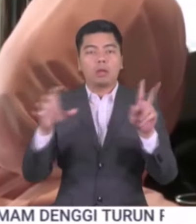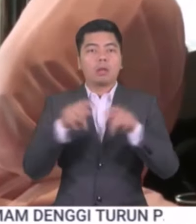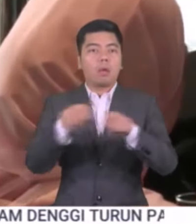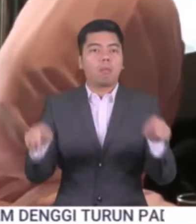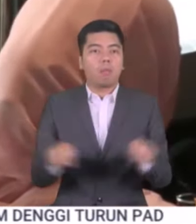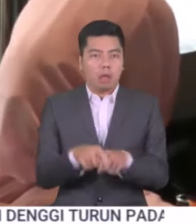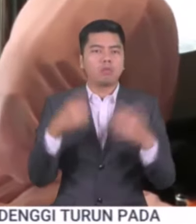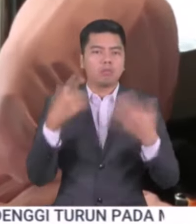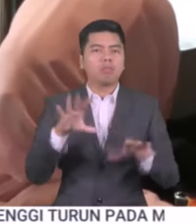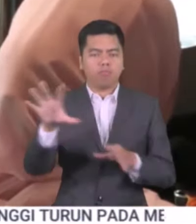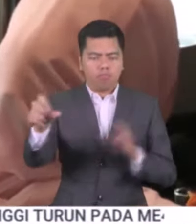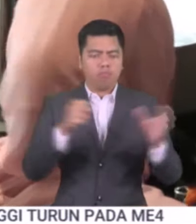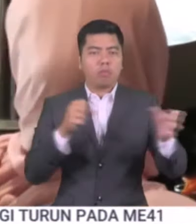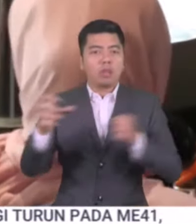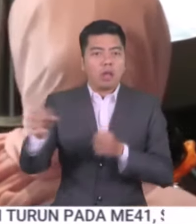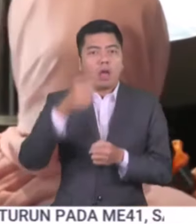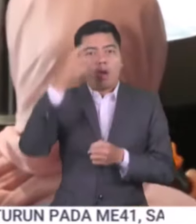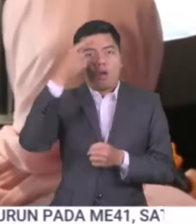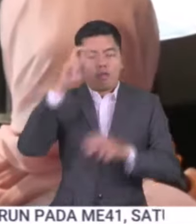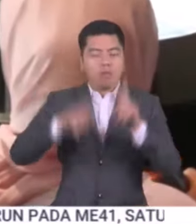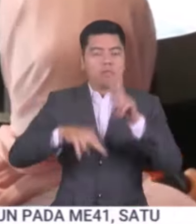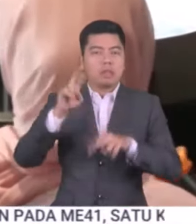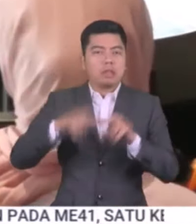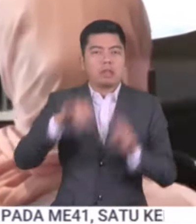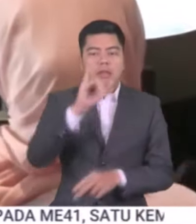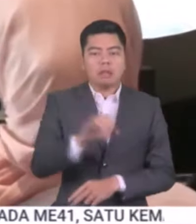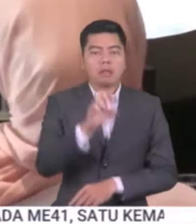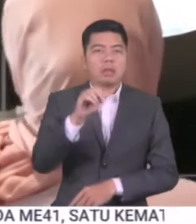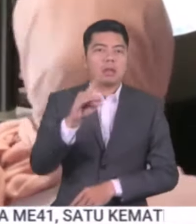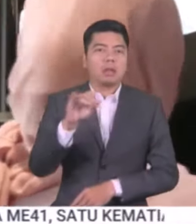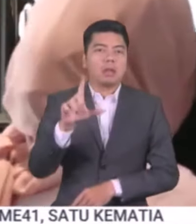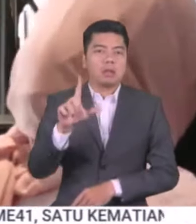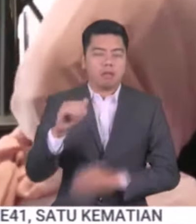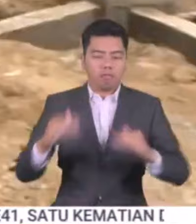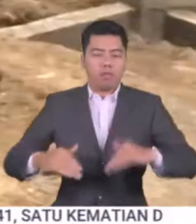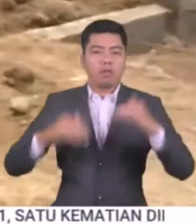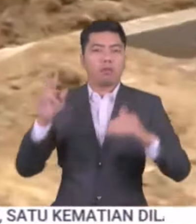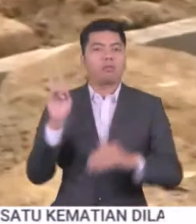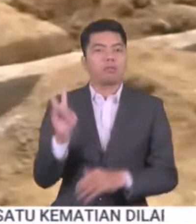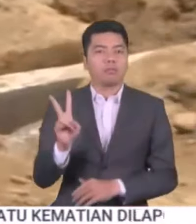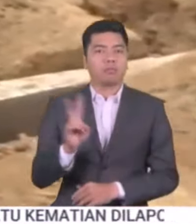telah dikenal pasti untuk pembinaan menara jendela fasa dua